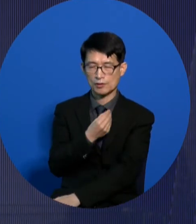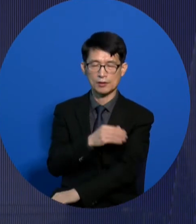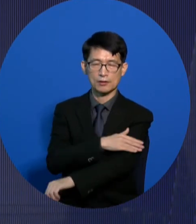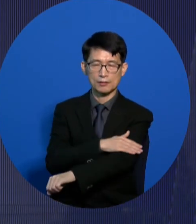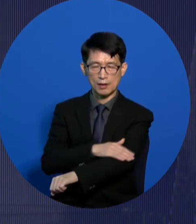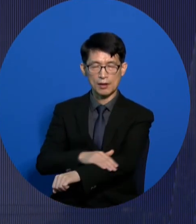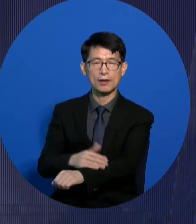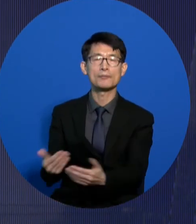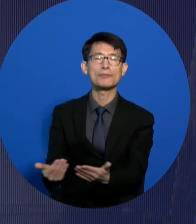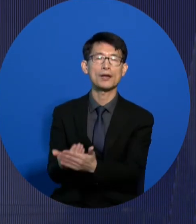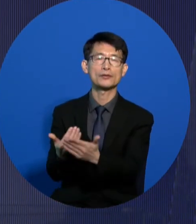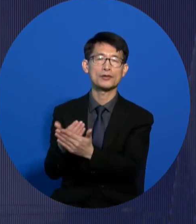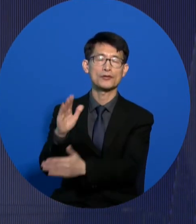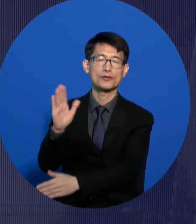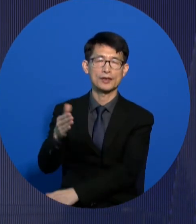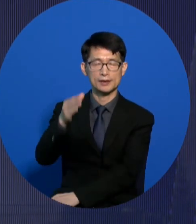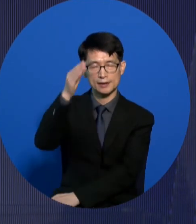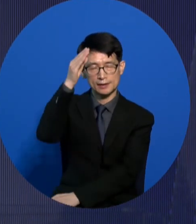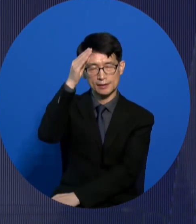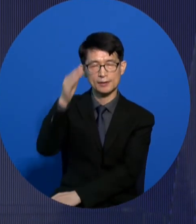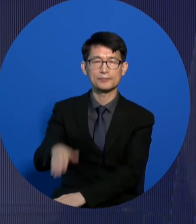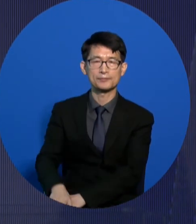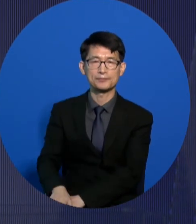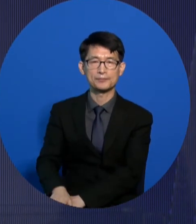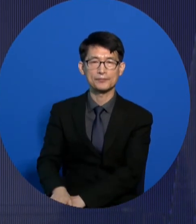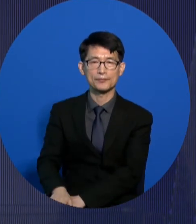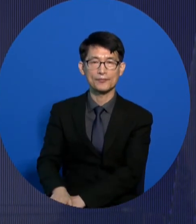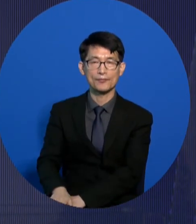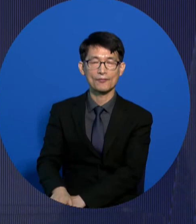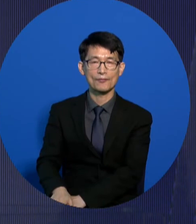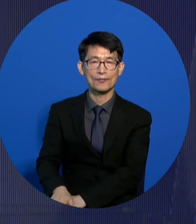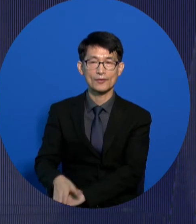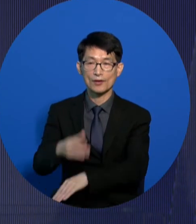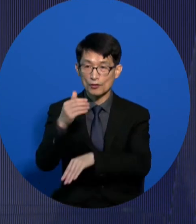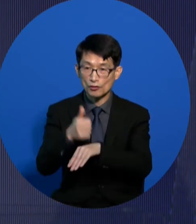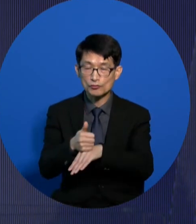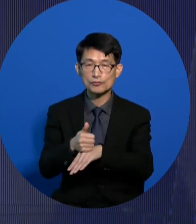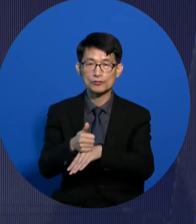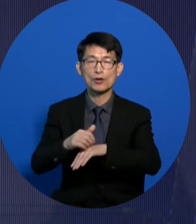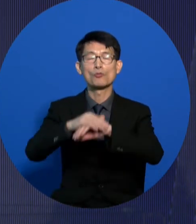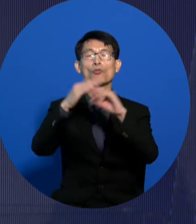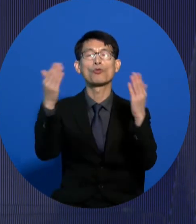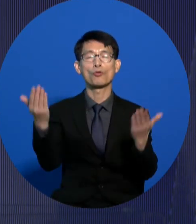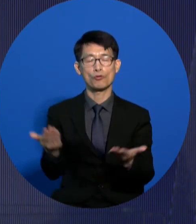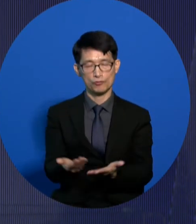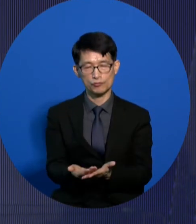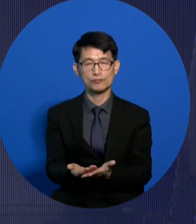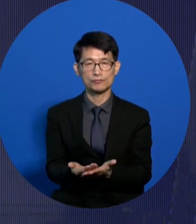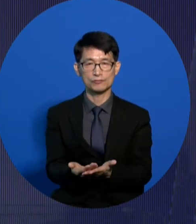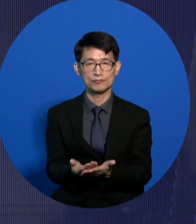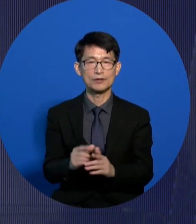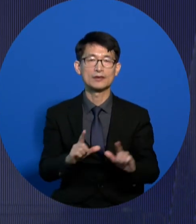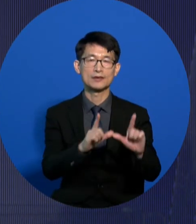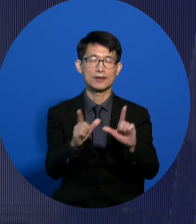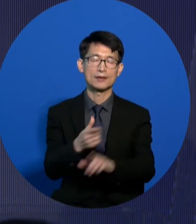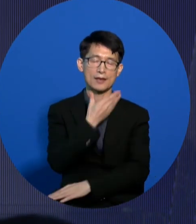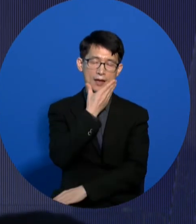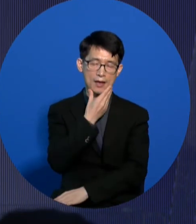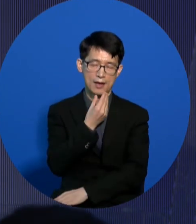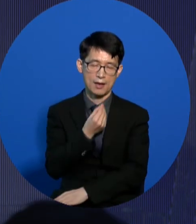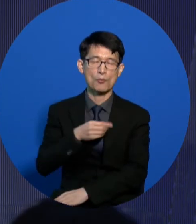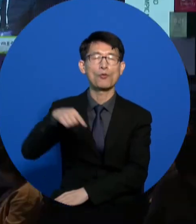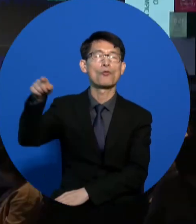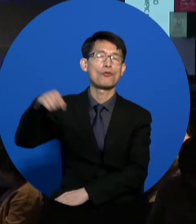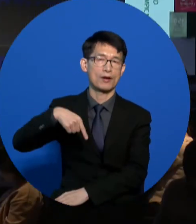구축하려면은 그리고 지역에서 같이 살려면은 함께 사는 세상을 만들려면 그런 것들이 동반돼야 되지 않나 생각합니다. 예,